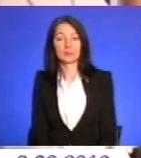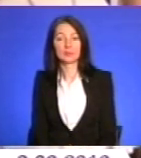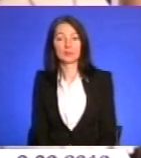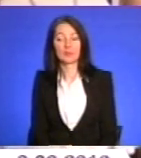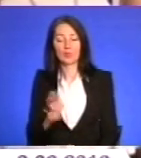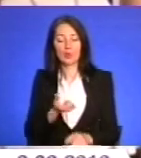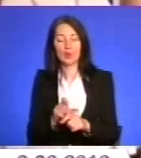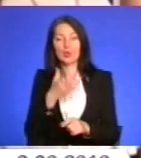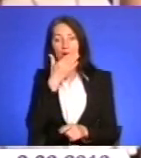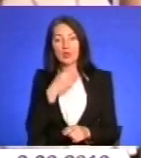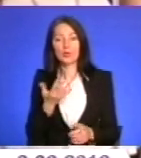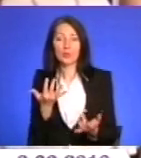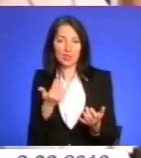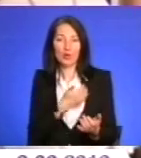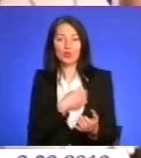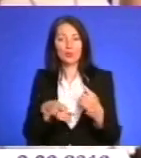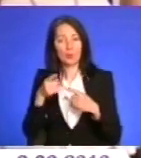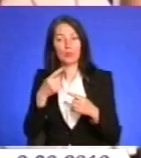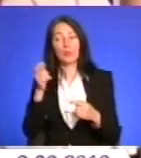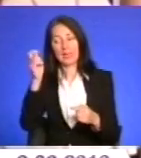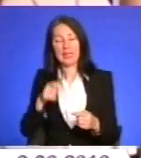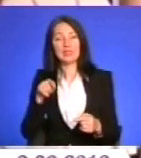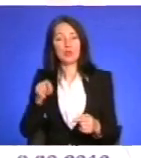Тут дуже гарно, ми би ще хотіли сюди приїхати.